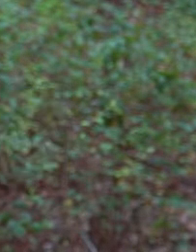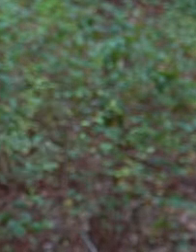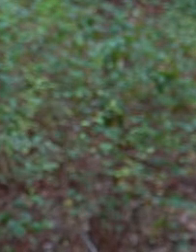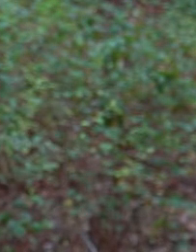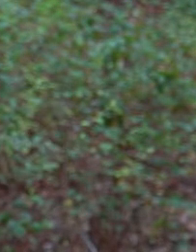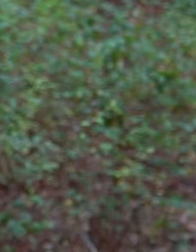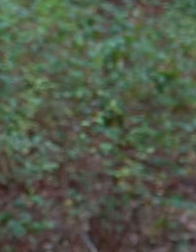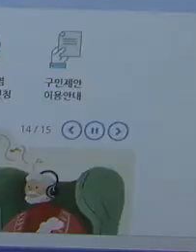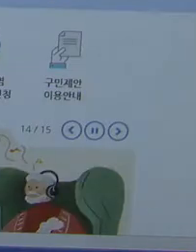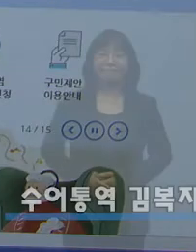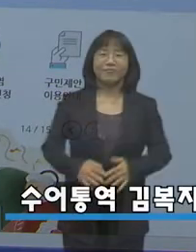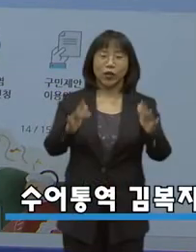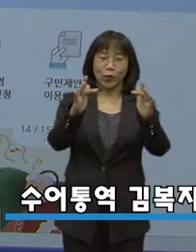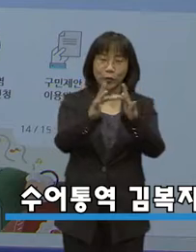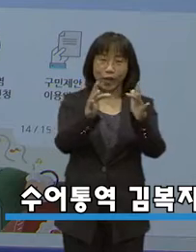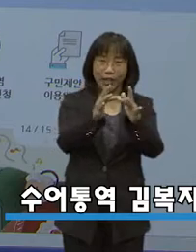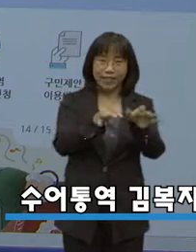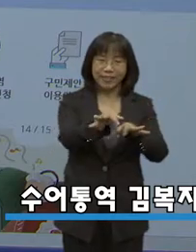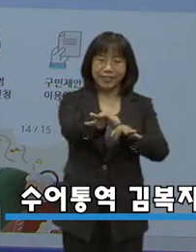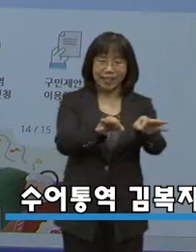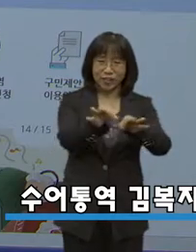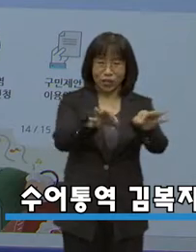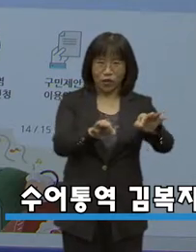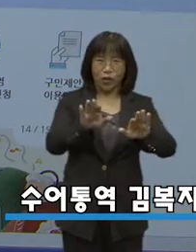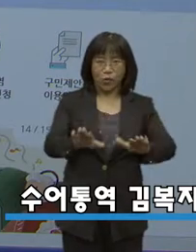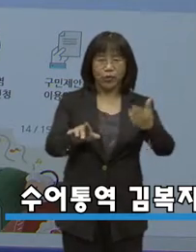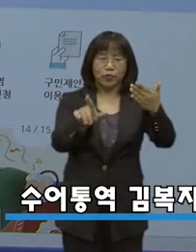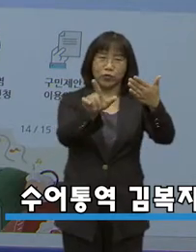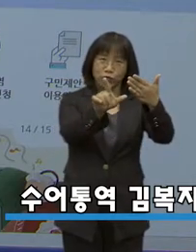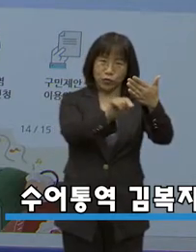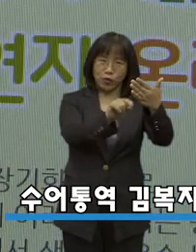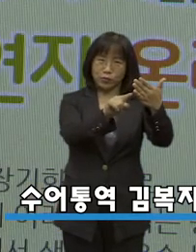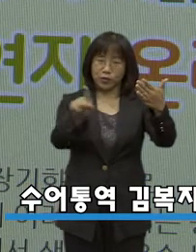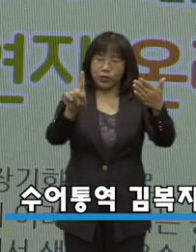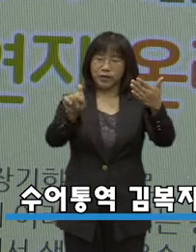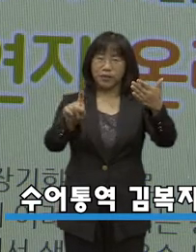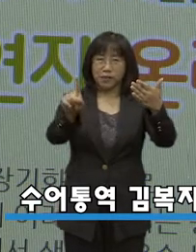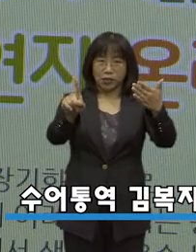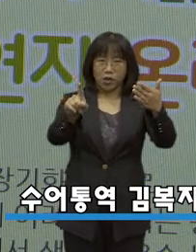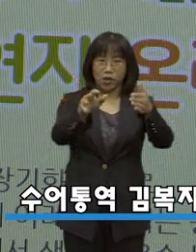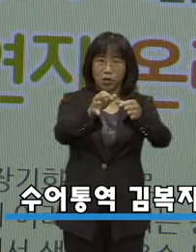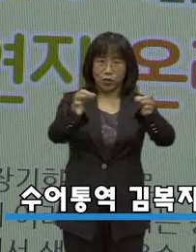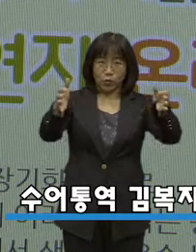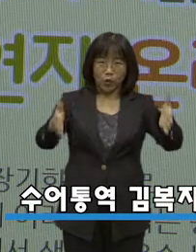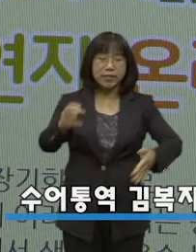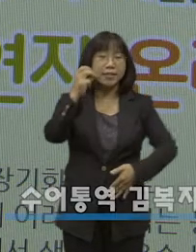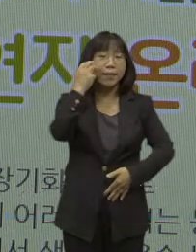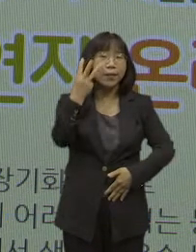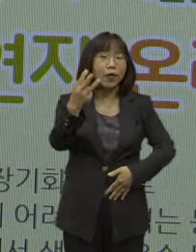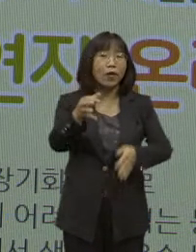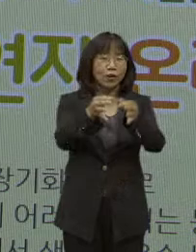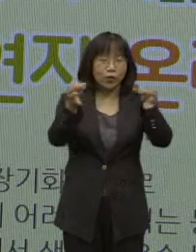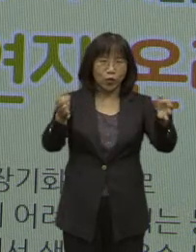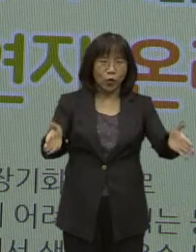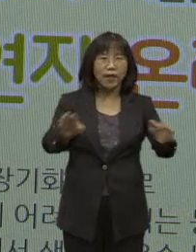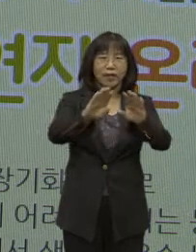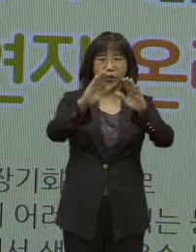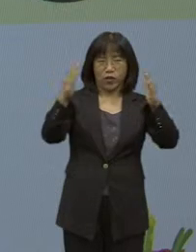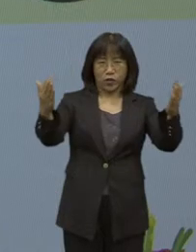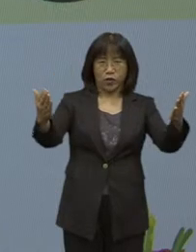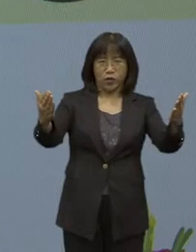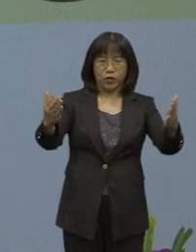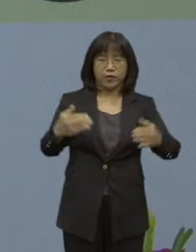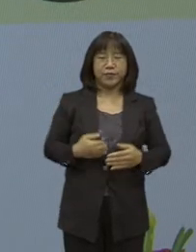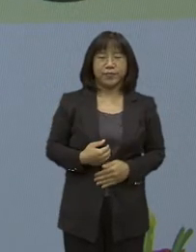가능해졌습니다. 온라인 직거래 장터가 오는 9월부터 11월까지 3개월 동안 열립니다.